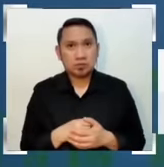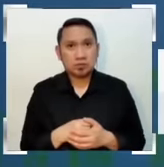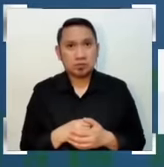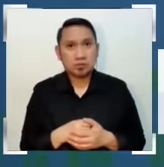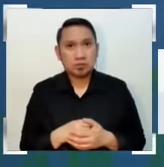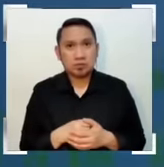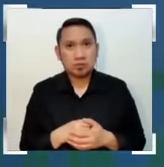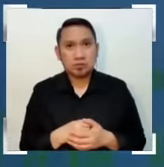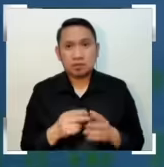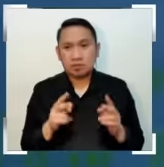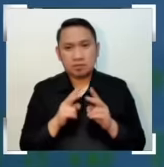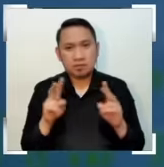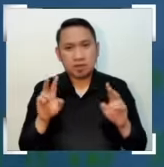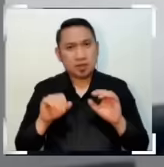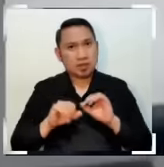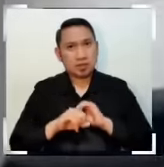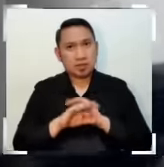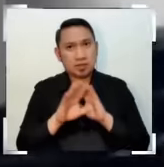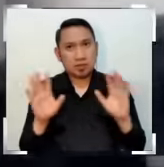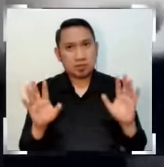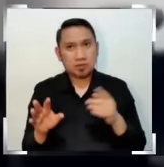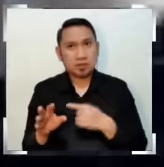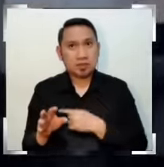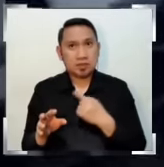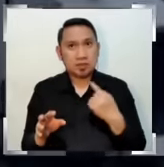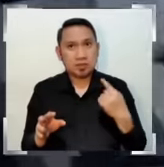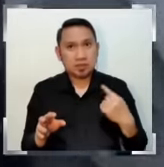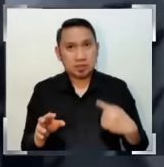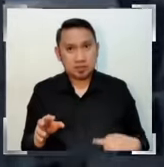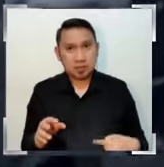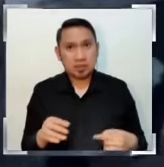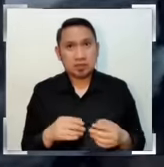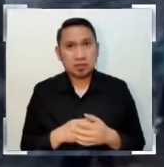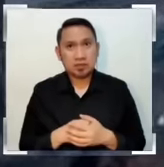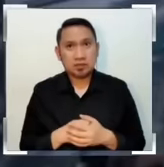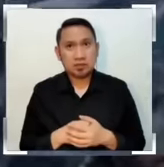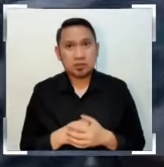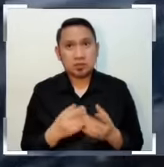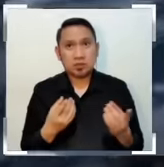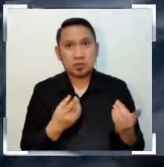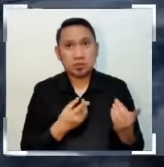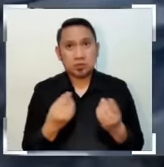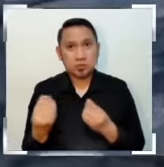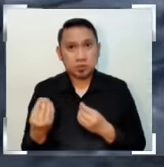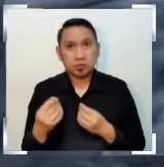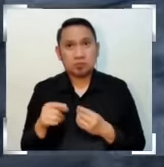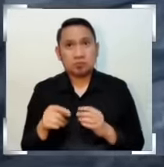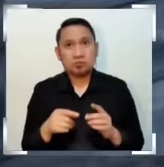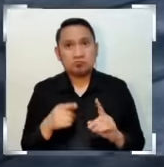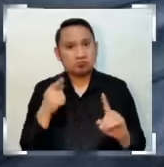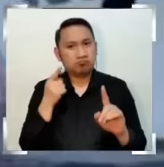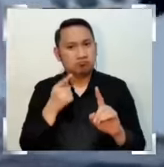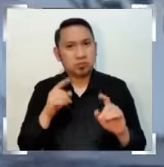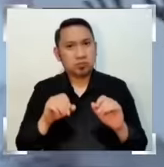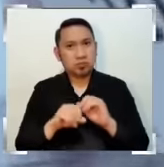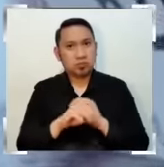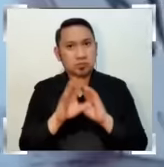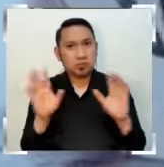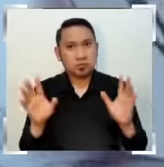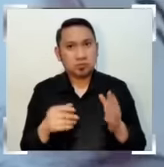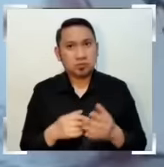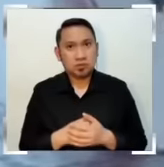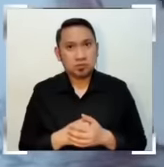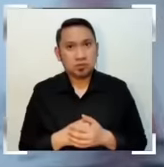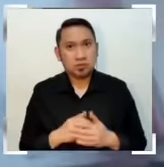Clearly, the Chinese side did this with clear intent to prevent